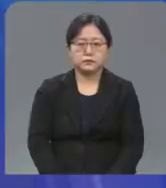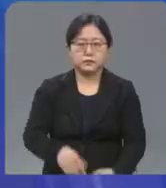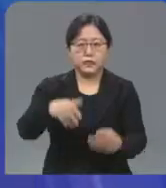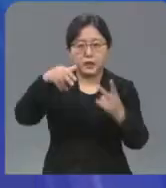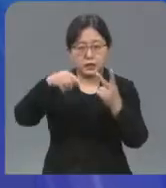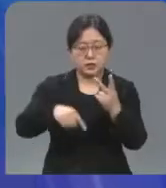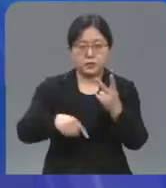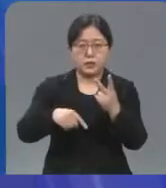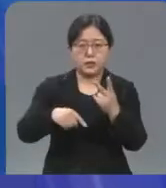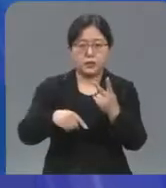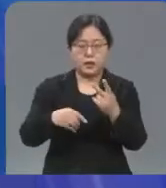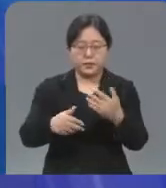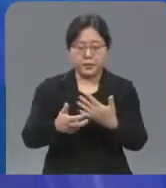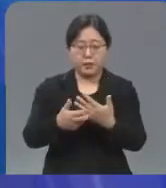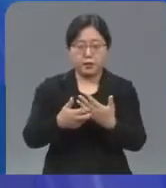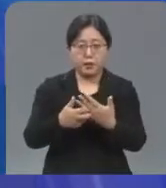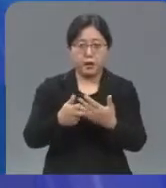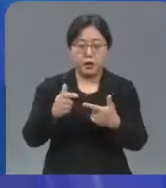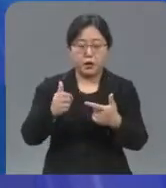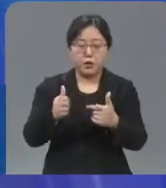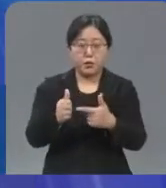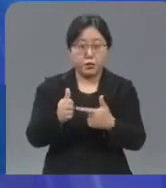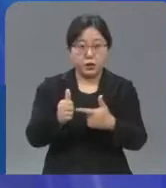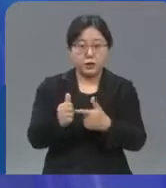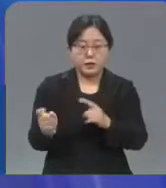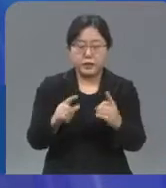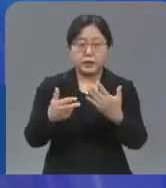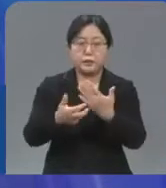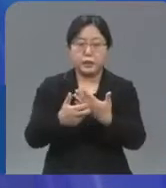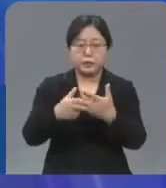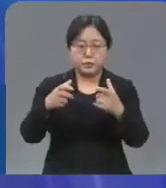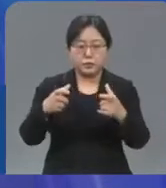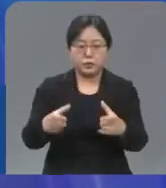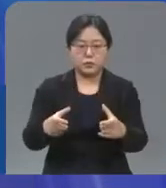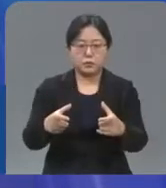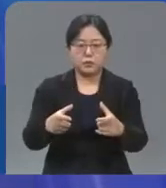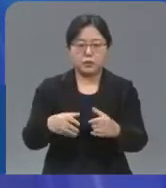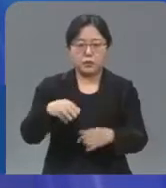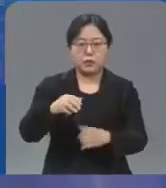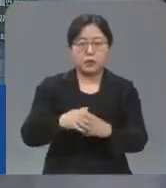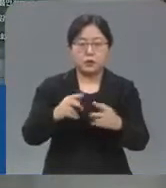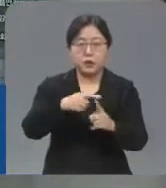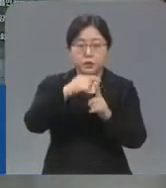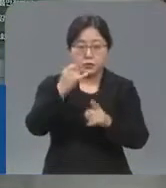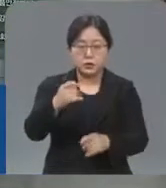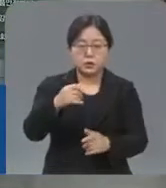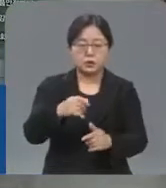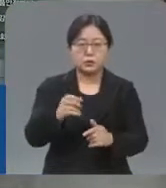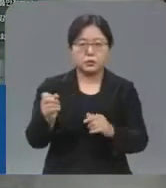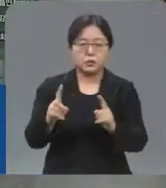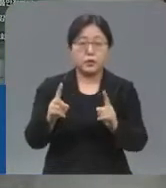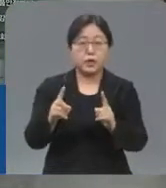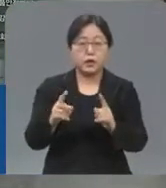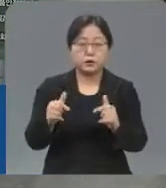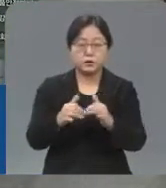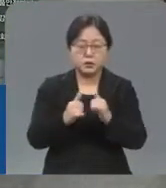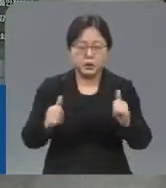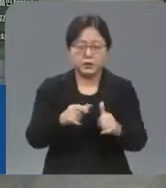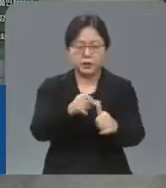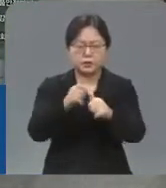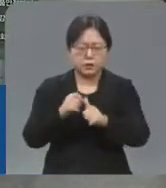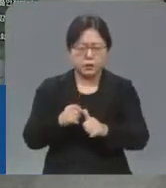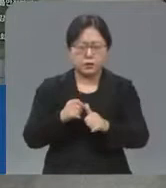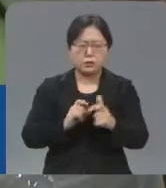2주째 파업 중인 보건의료노조 호남권역 재활병원 부지가 간호사와 재활치료 사이에 인력 충원을